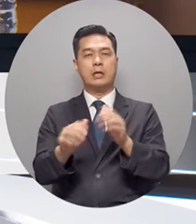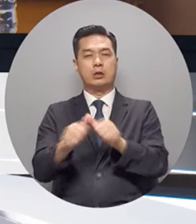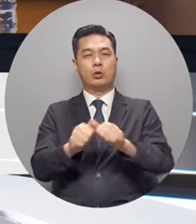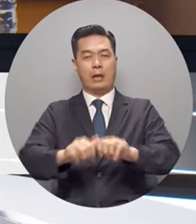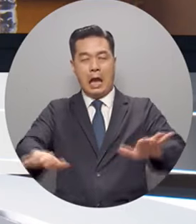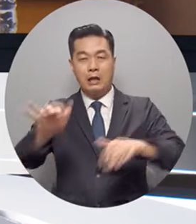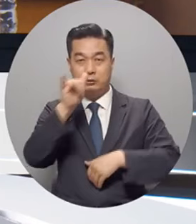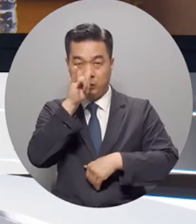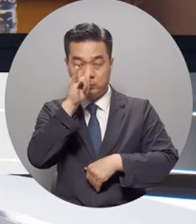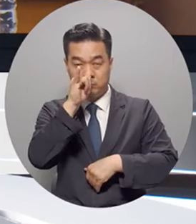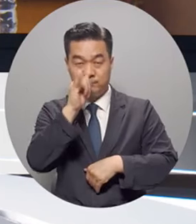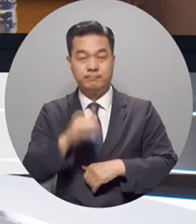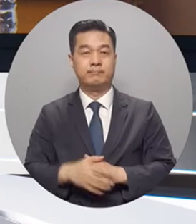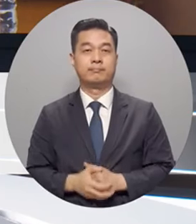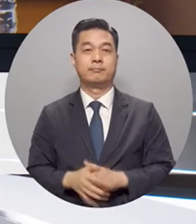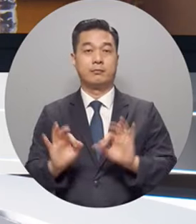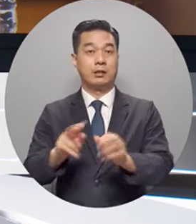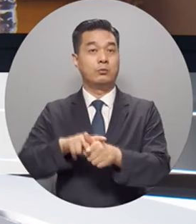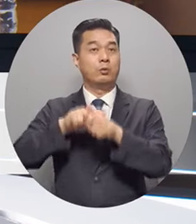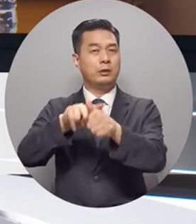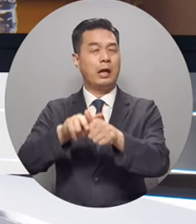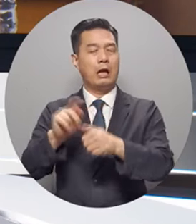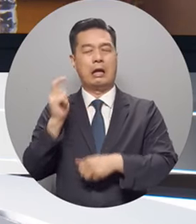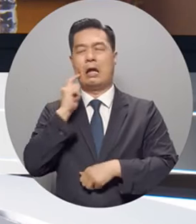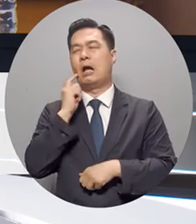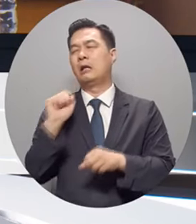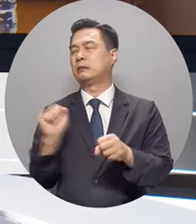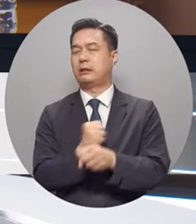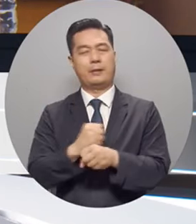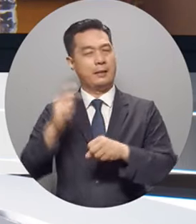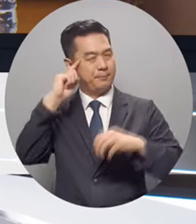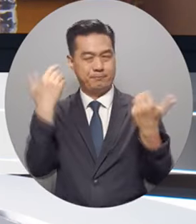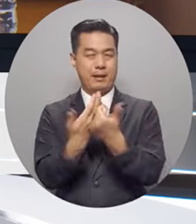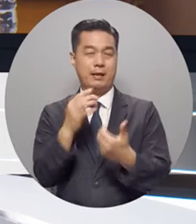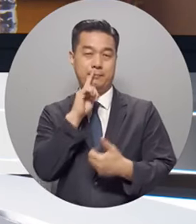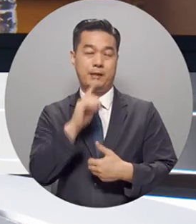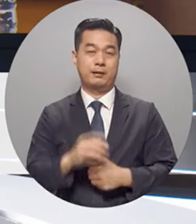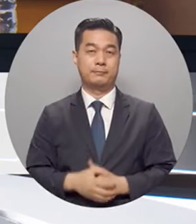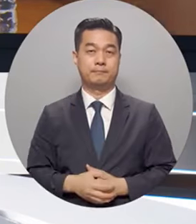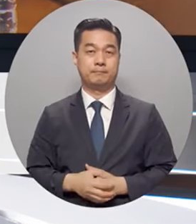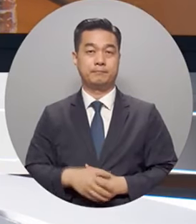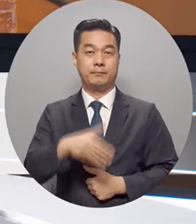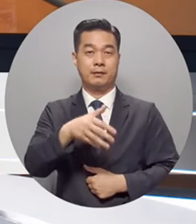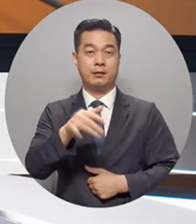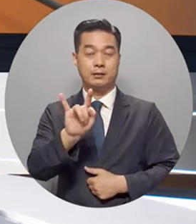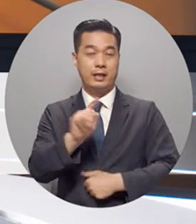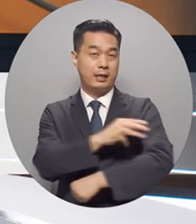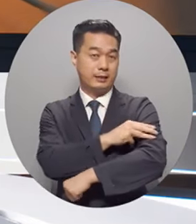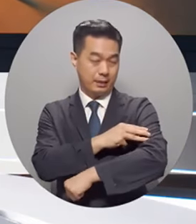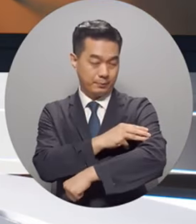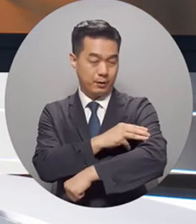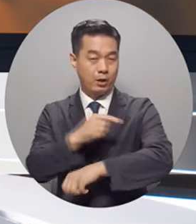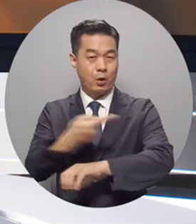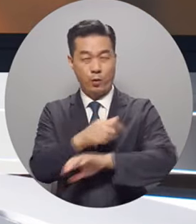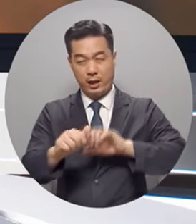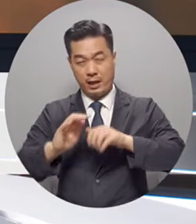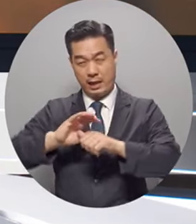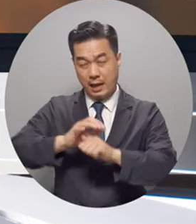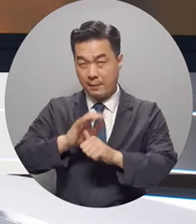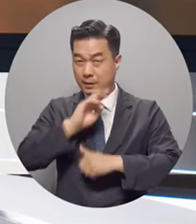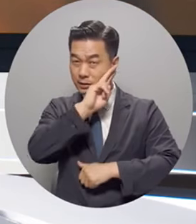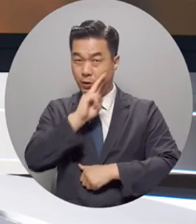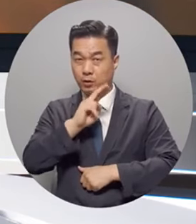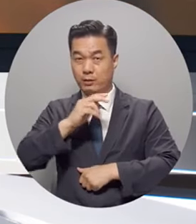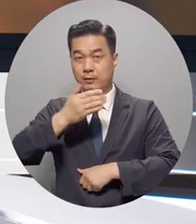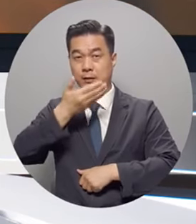쟁점이 됐는데 김 후보자는 거짓 선동이라며 반발했습니다. 최상병 수사 외압 의혹과 이른바 입틀막